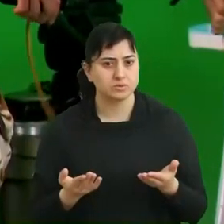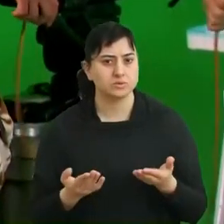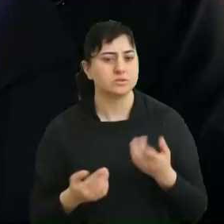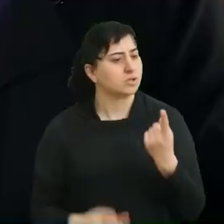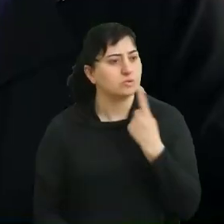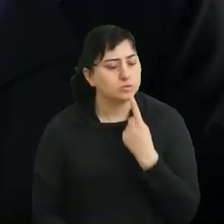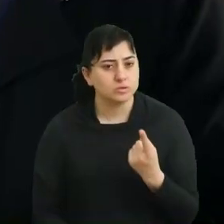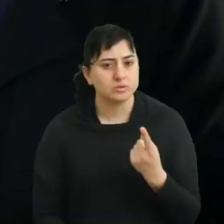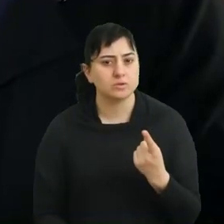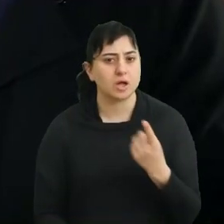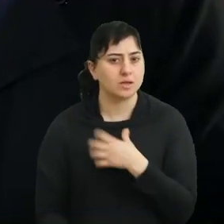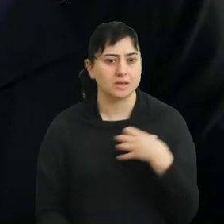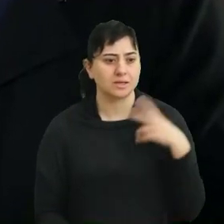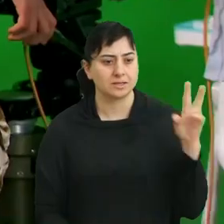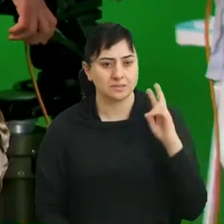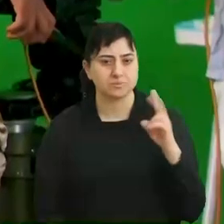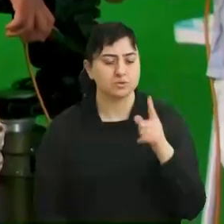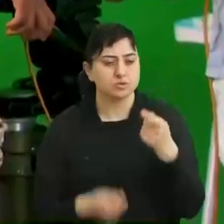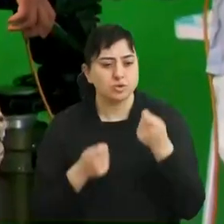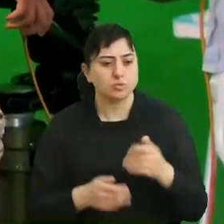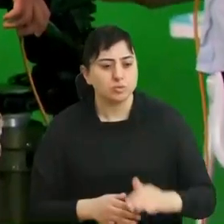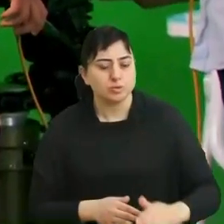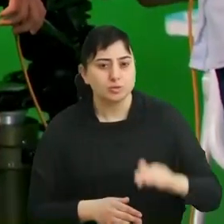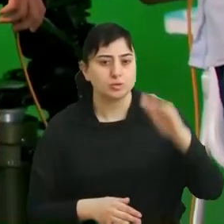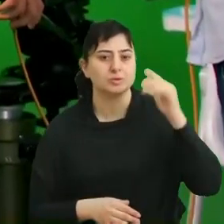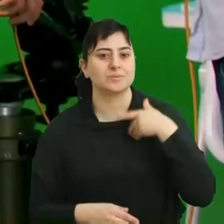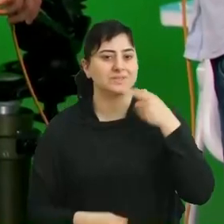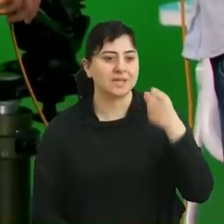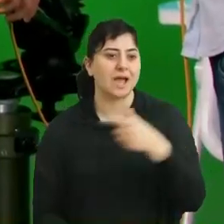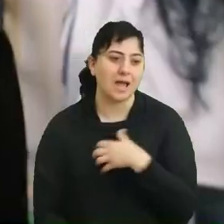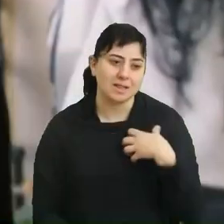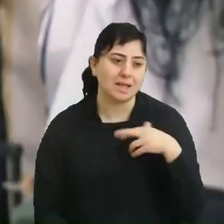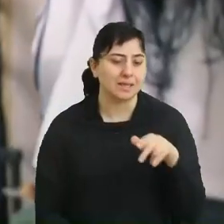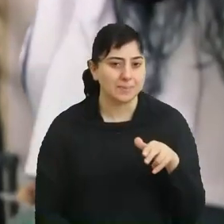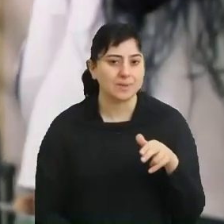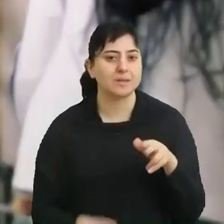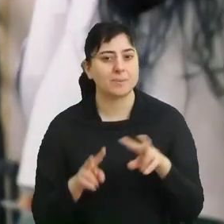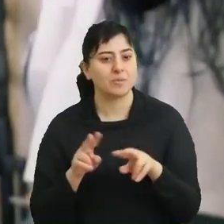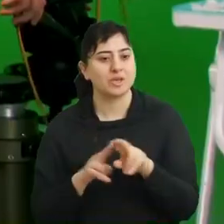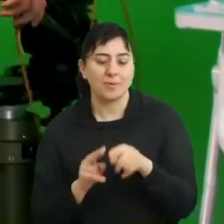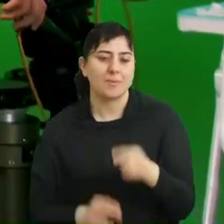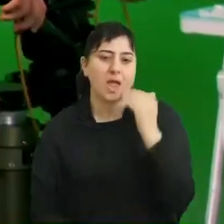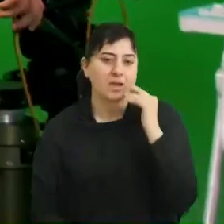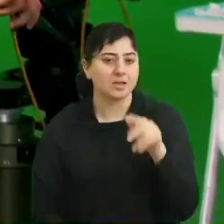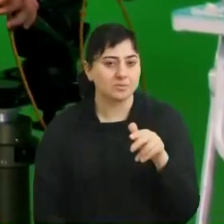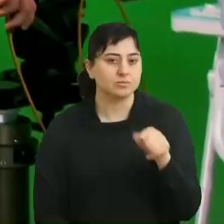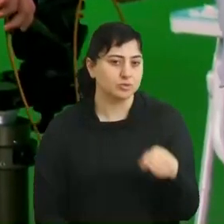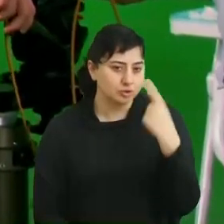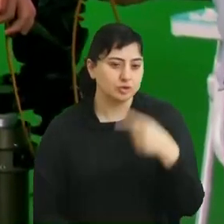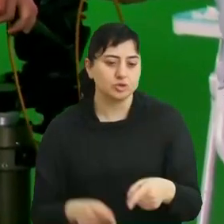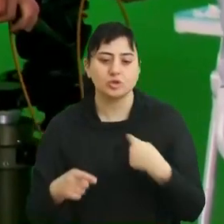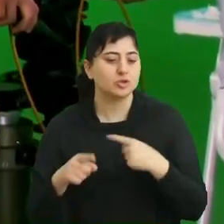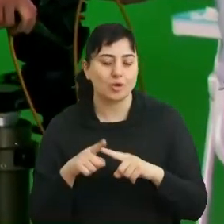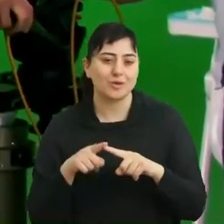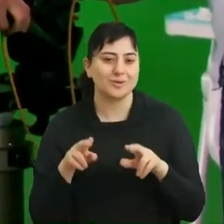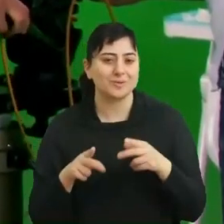ne demek istiyorsun? Biz annenle seni zorla büyüttük. Ben senin annen sayılırım, Mahmut Kemal'in de babaannesi sayılırım. O da benim torunum olduğuna